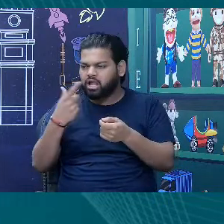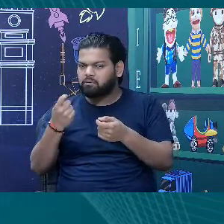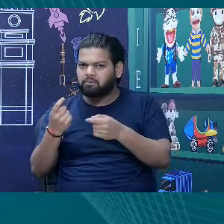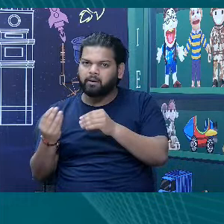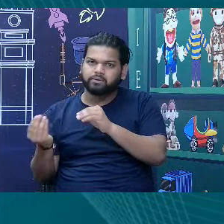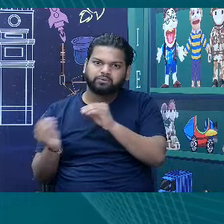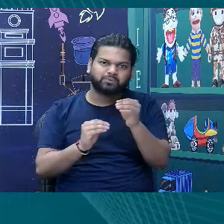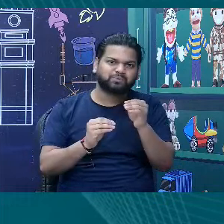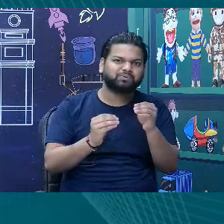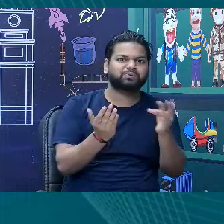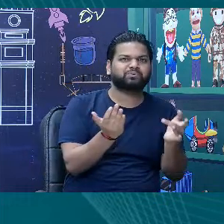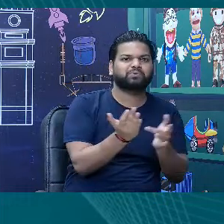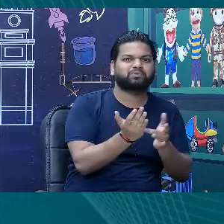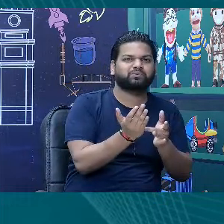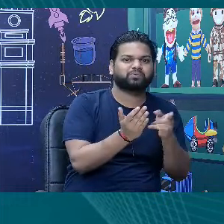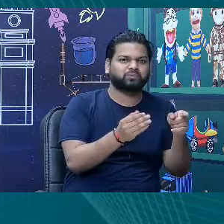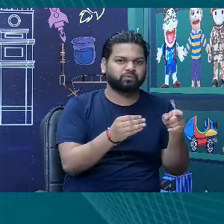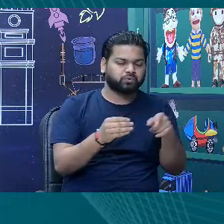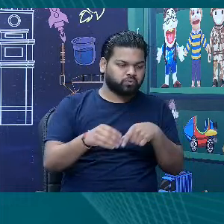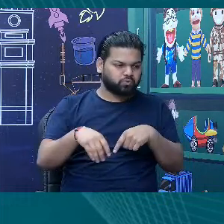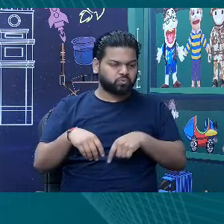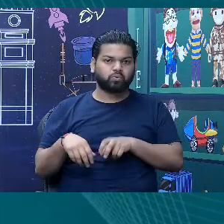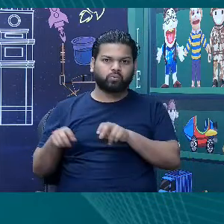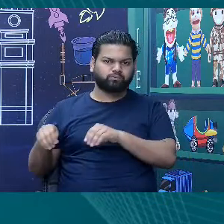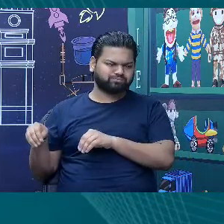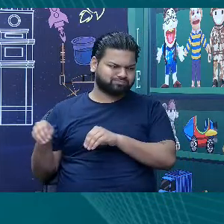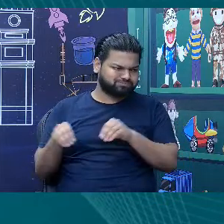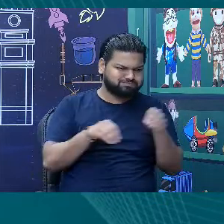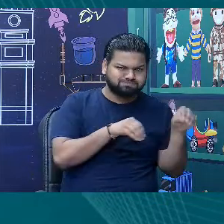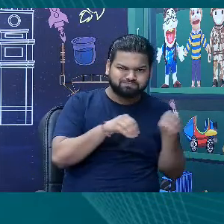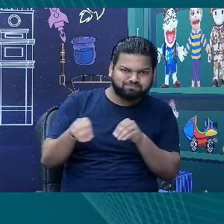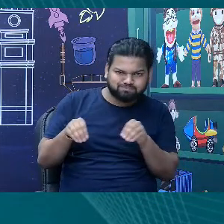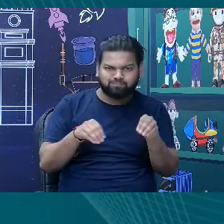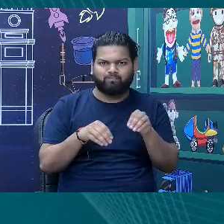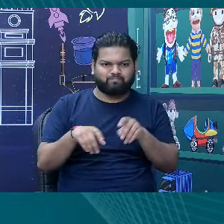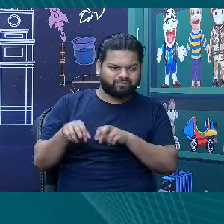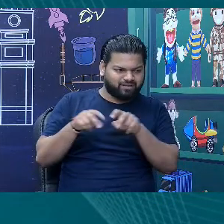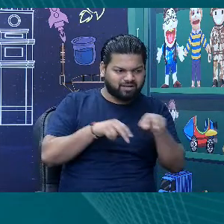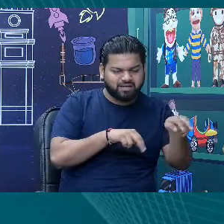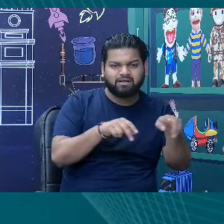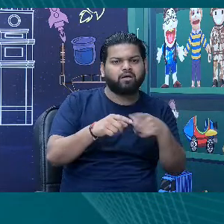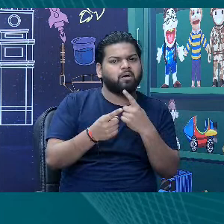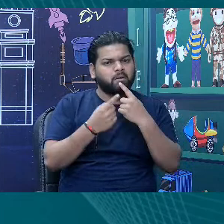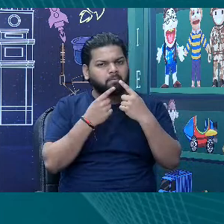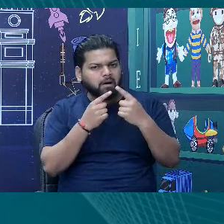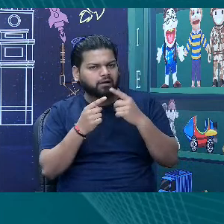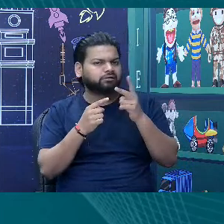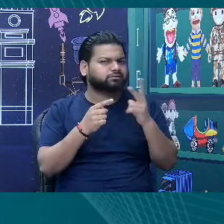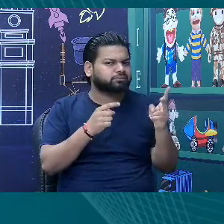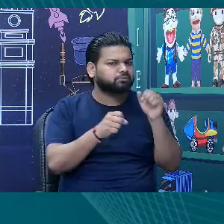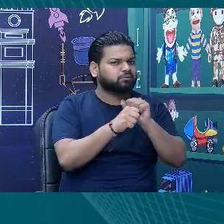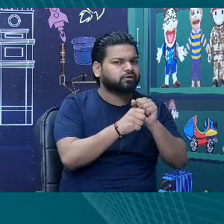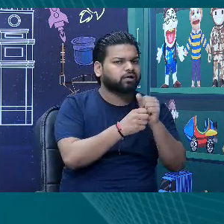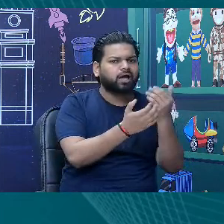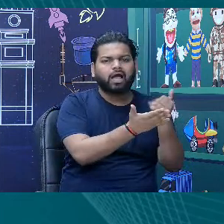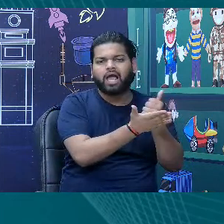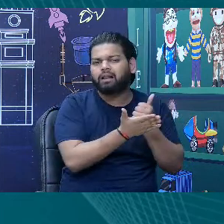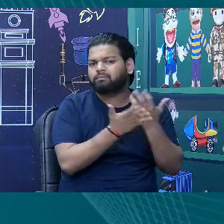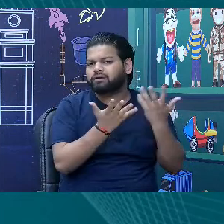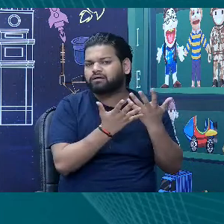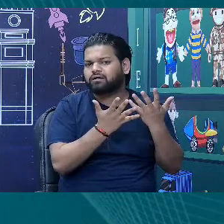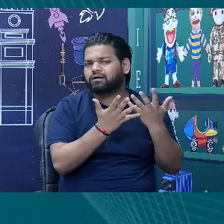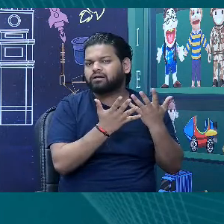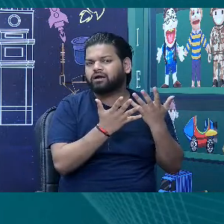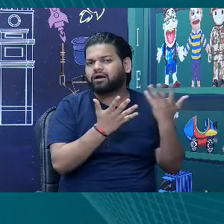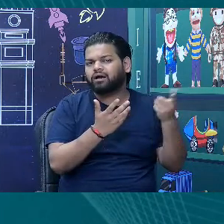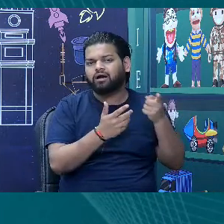wheelchair that took him places and later even predicted words with the movement of just one cheek muscle. उनका सिर्फ